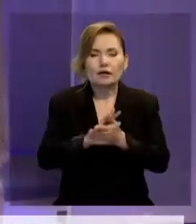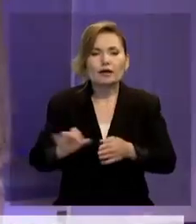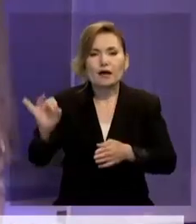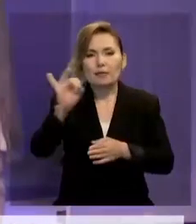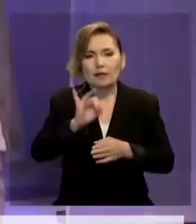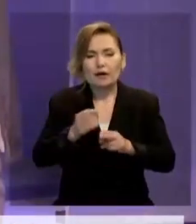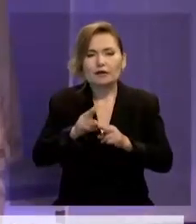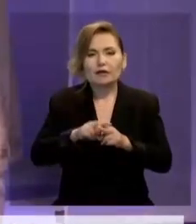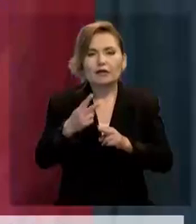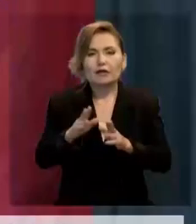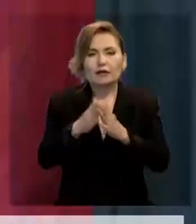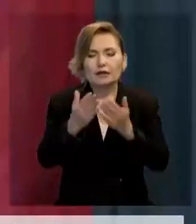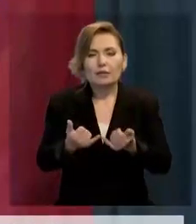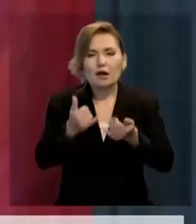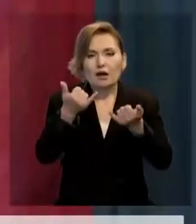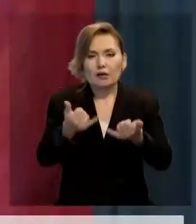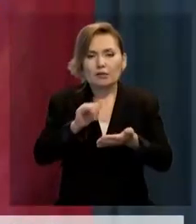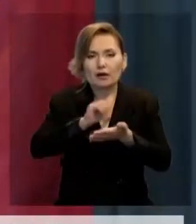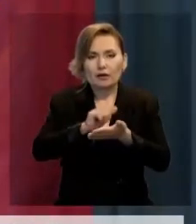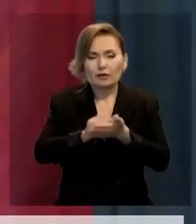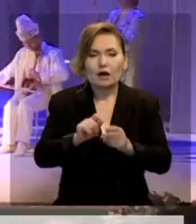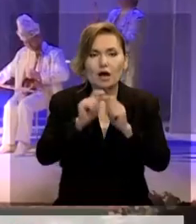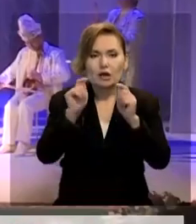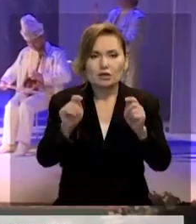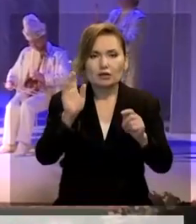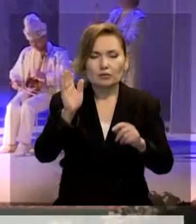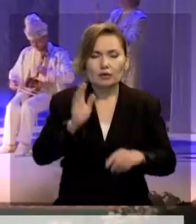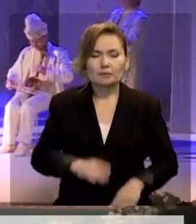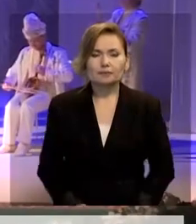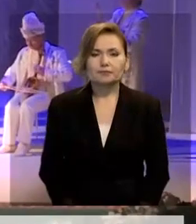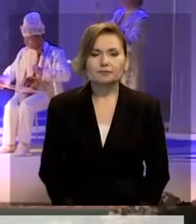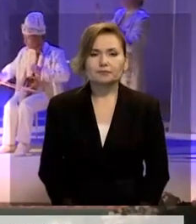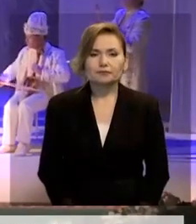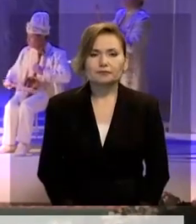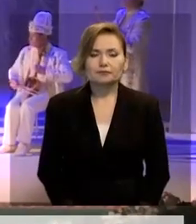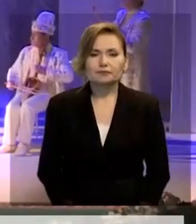тарихы туралы 2 кітап жарық көреді. Данияр Сұлтанұлы, Ремек Мұхамедияров, Қостанай, Хабар 24.